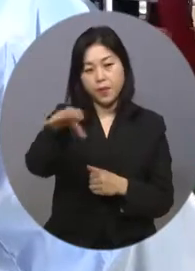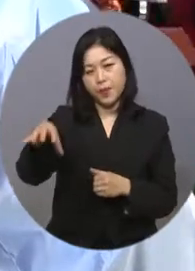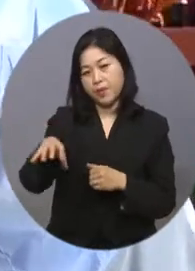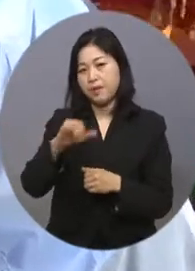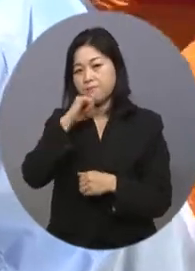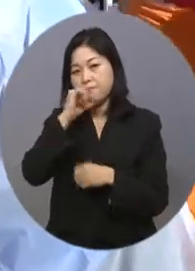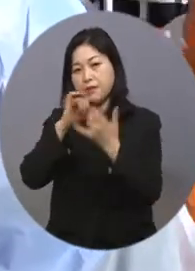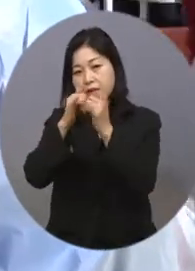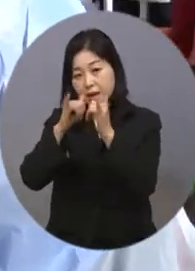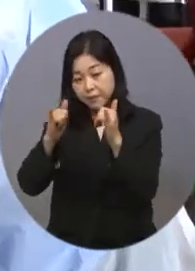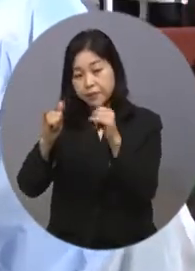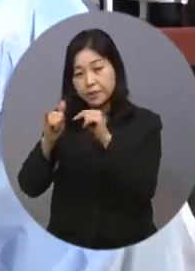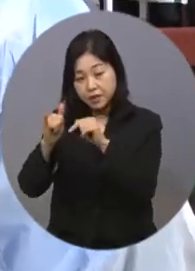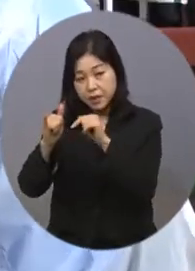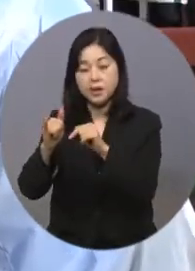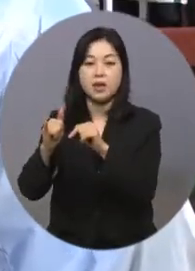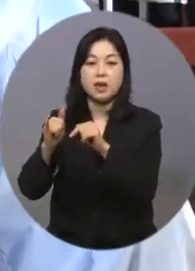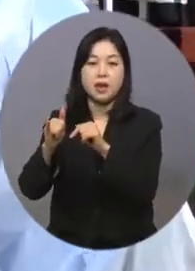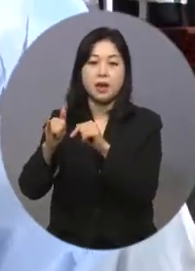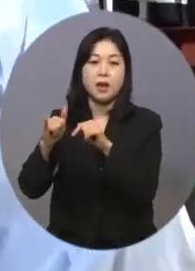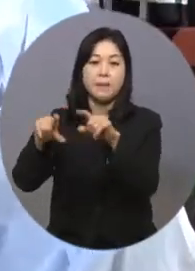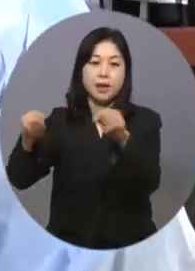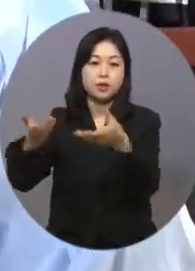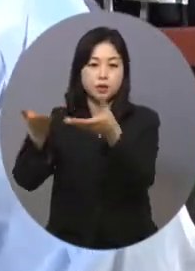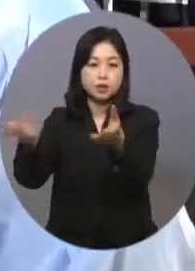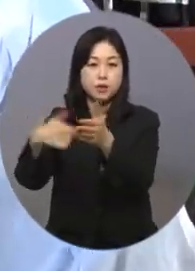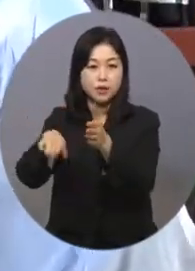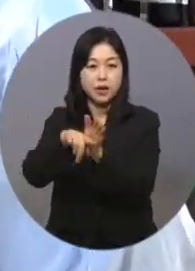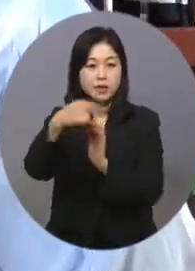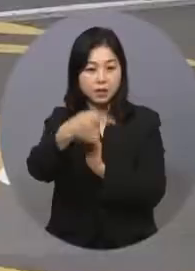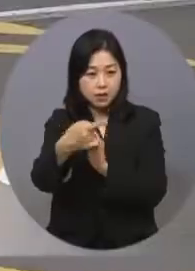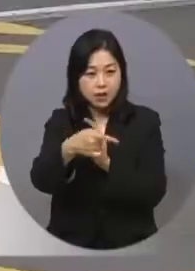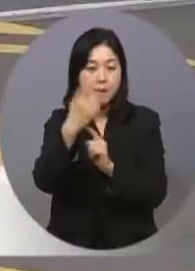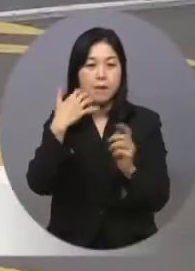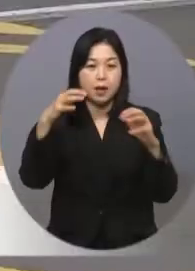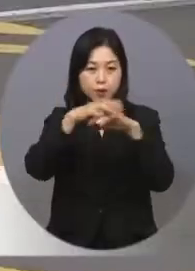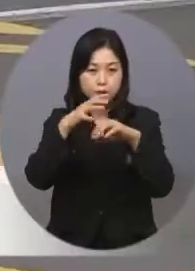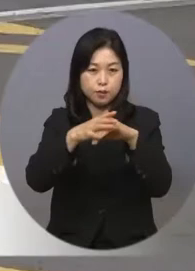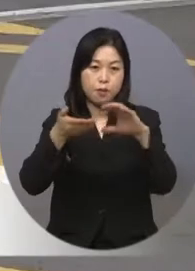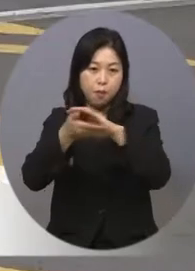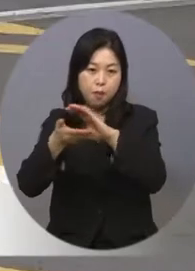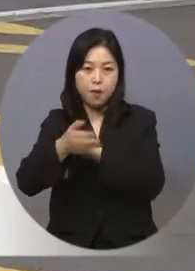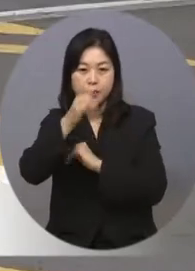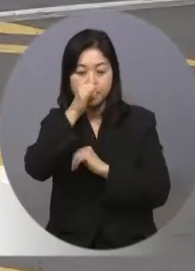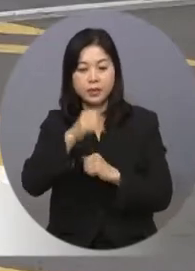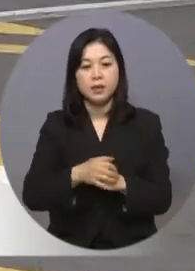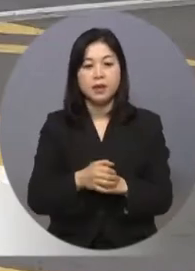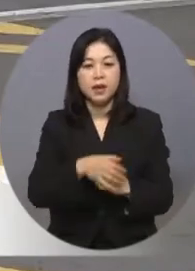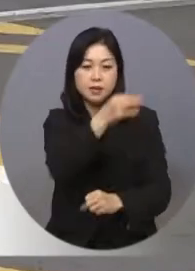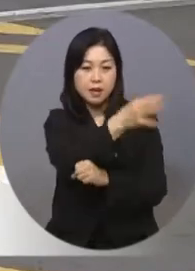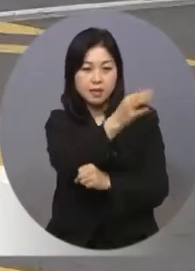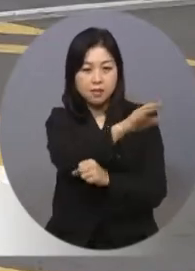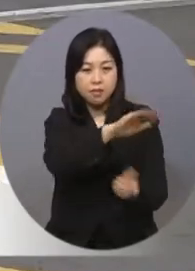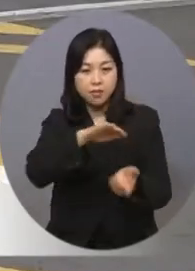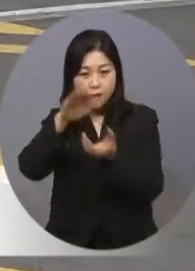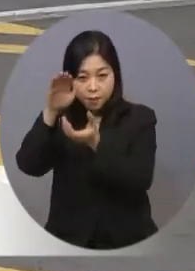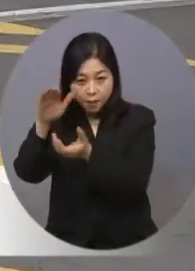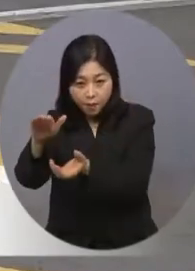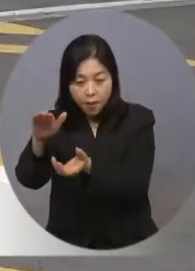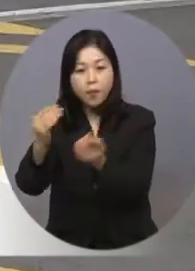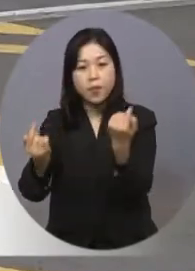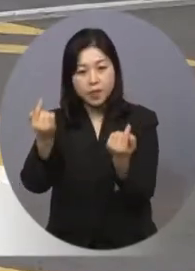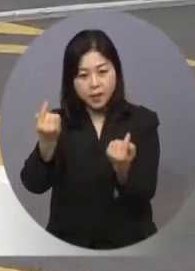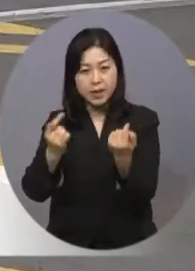오를 천여 포기 규모의 배추 속이 정성스레 채워집니다. 물질로 사가지고 하는 것보다는 저희들이